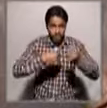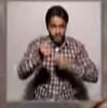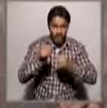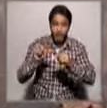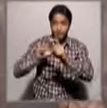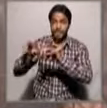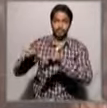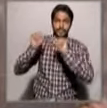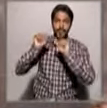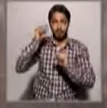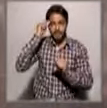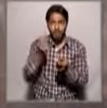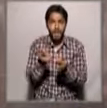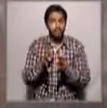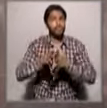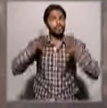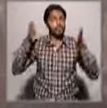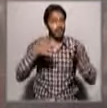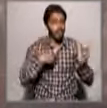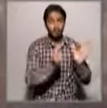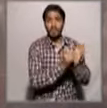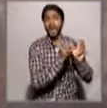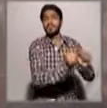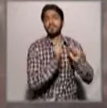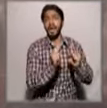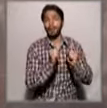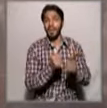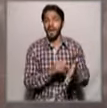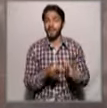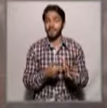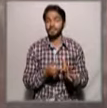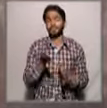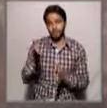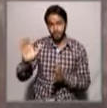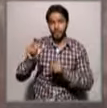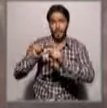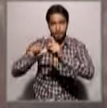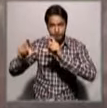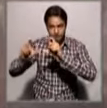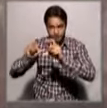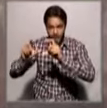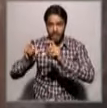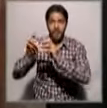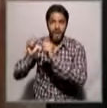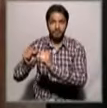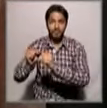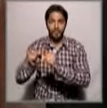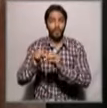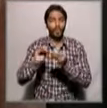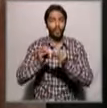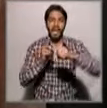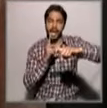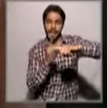كثيرا ولا يستطيع أن يحفظه في بيته فلا مانع أن يضعه كحساب جاري معاملة الإسلامية. كحساب